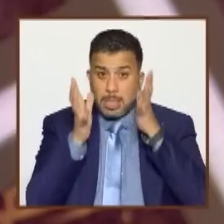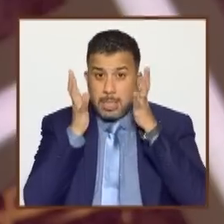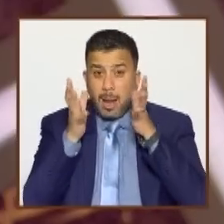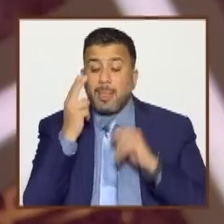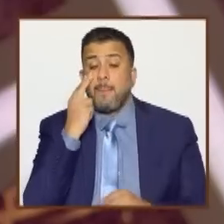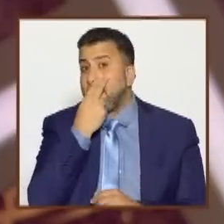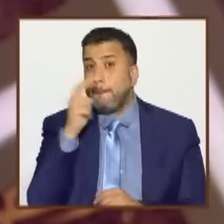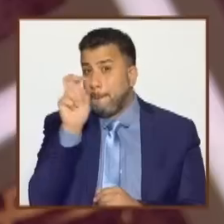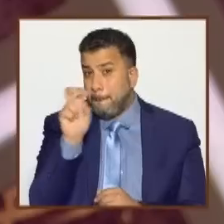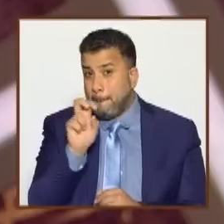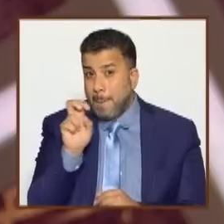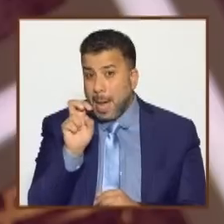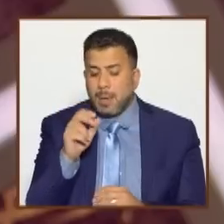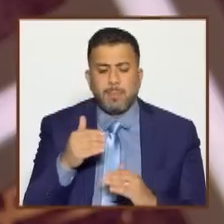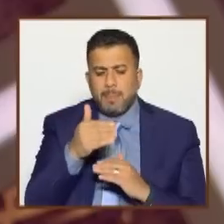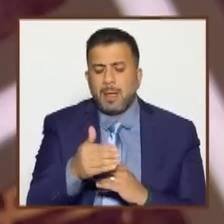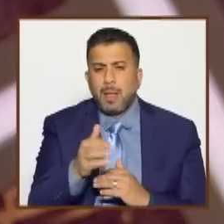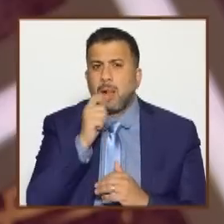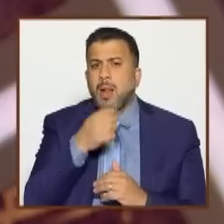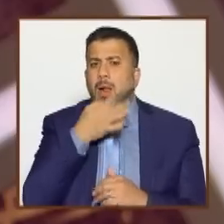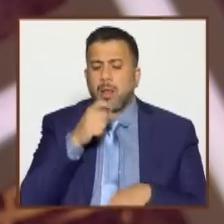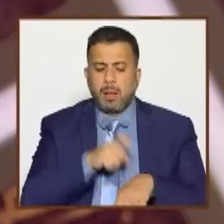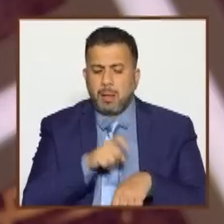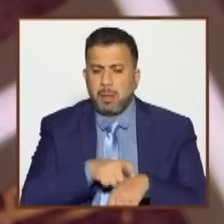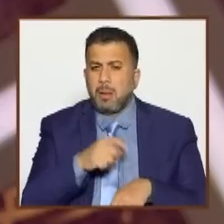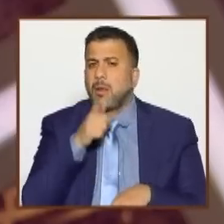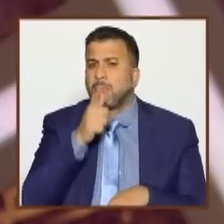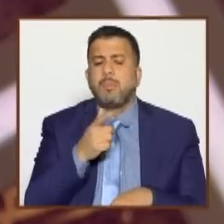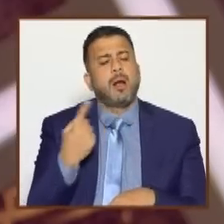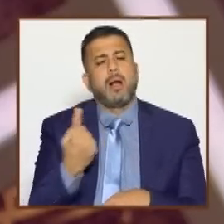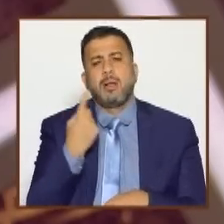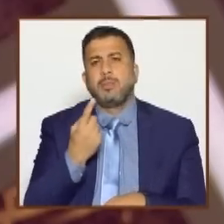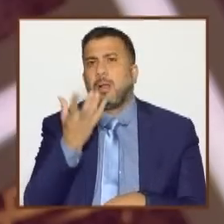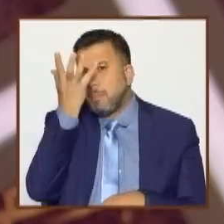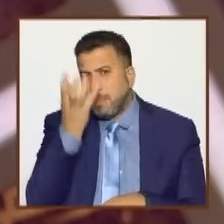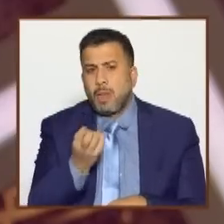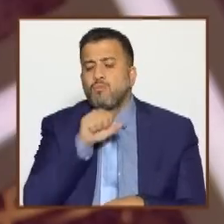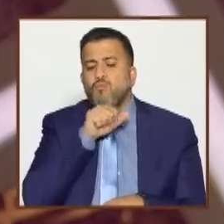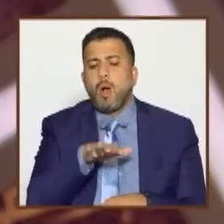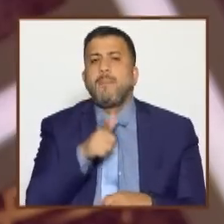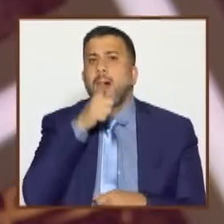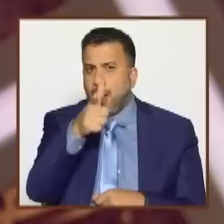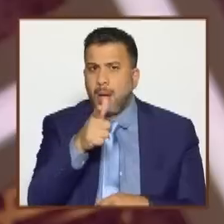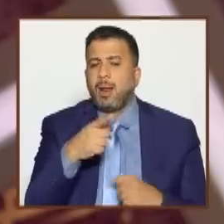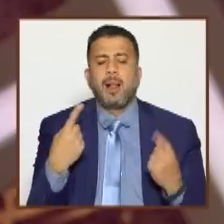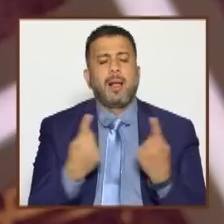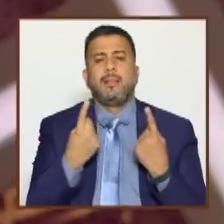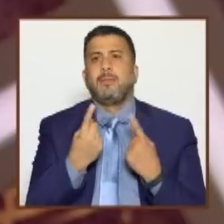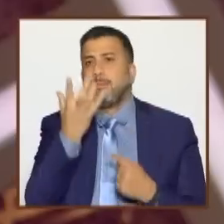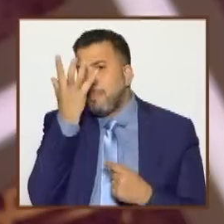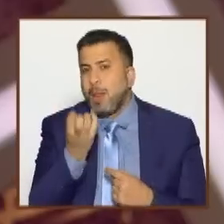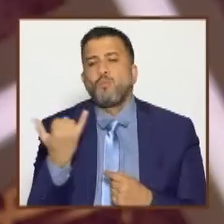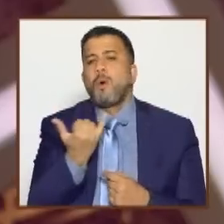المغرب كان قارئا لها في وقتها وزمانها المشروع الذي بيّنه النبي صلى الله عليه وآله